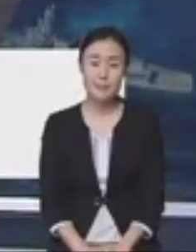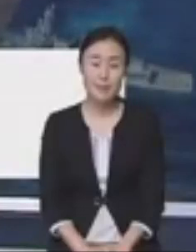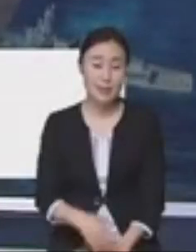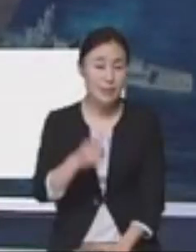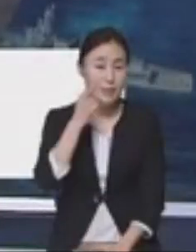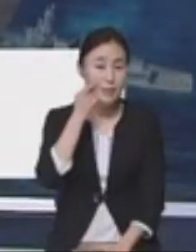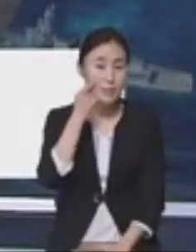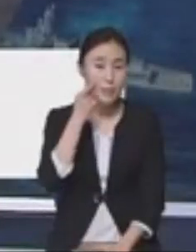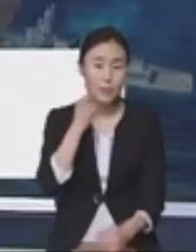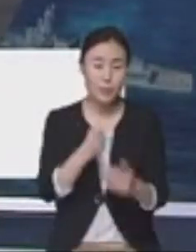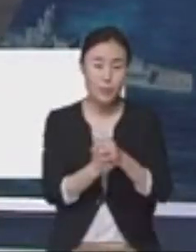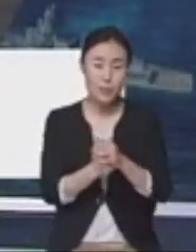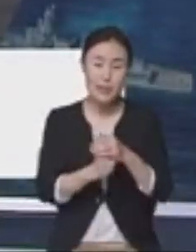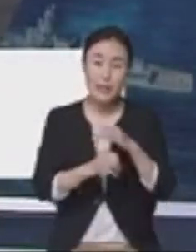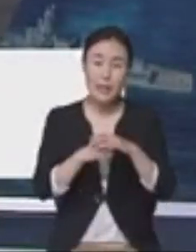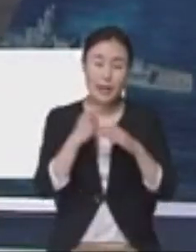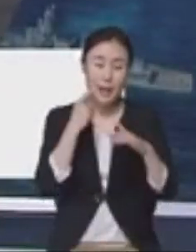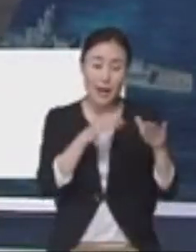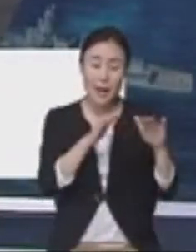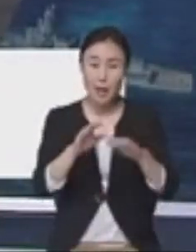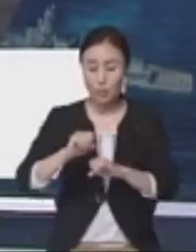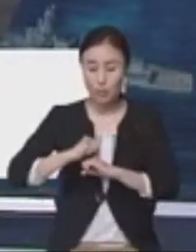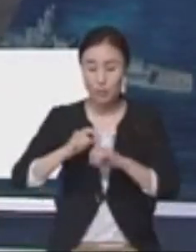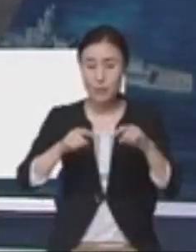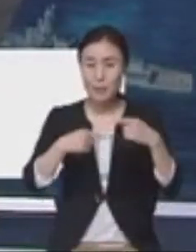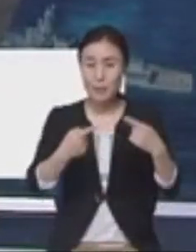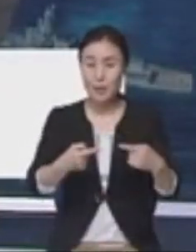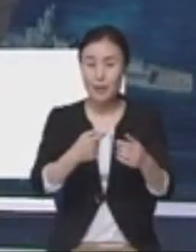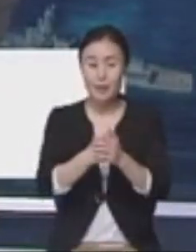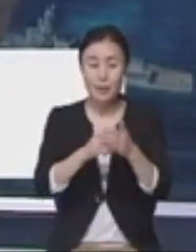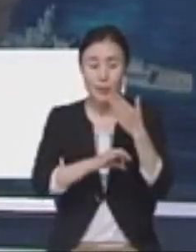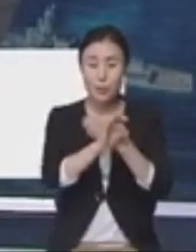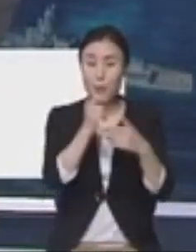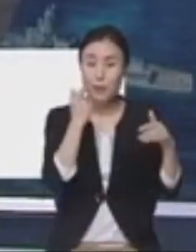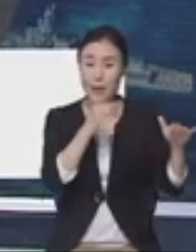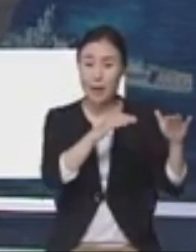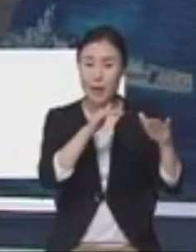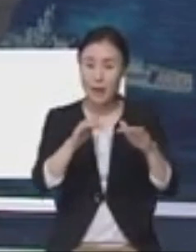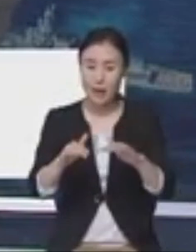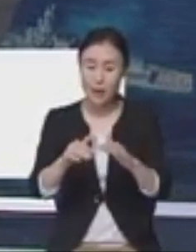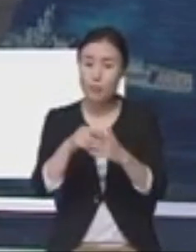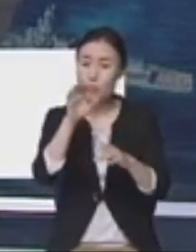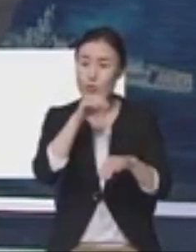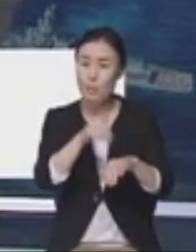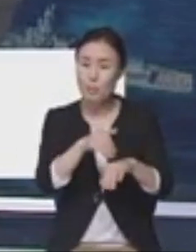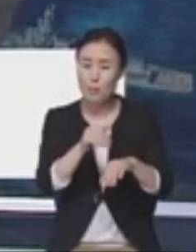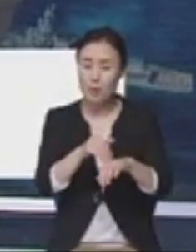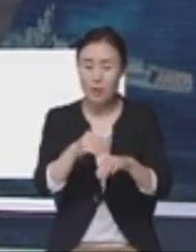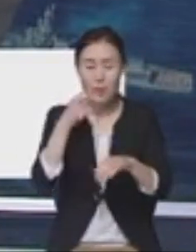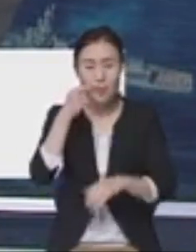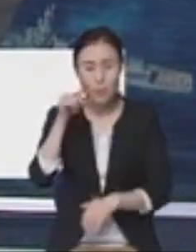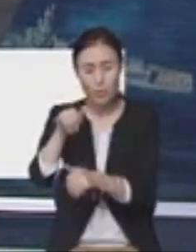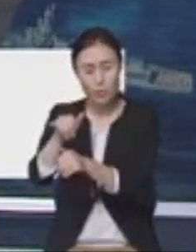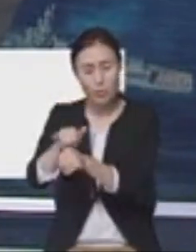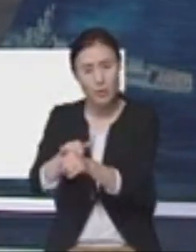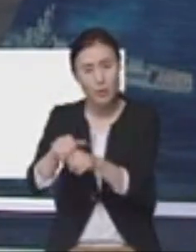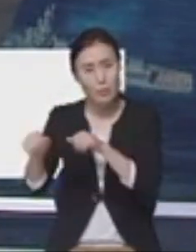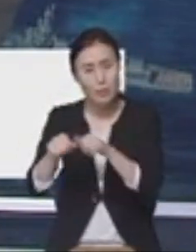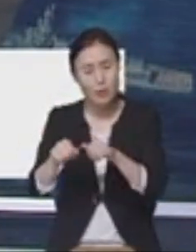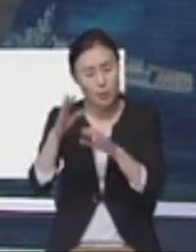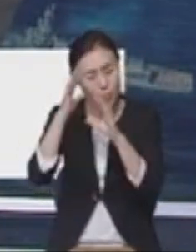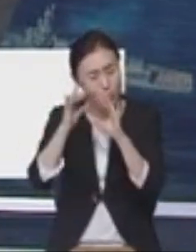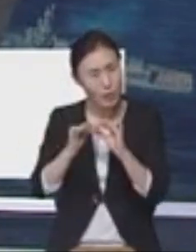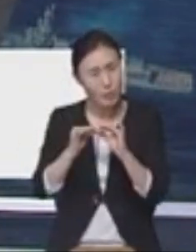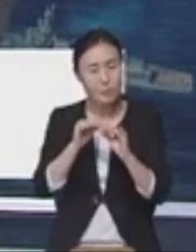일본 해상 자위대가 참여한 한미일 삼국의 동해 연합훈련은 안보협력보다는 친일행위라는데 더 많이 공감하는 걸로